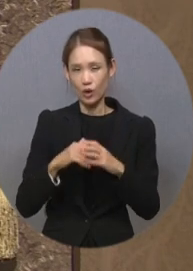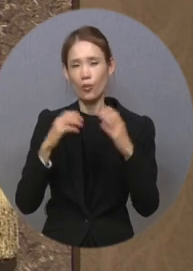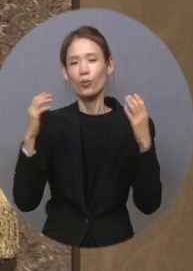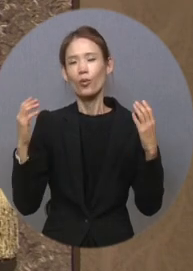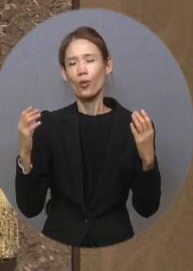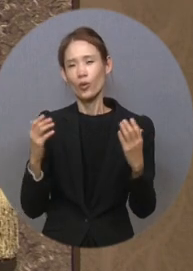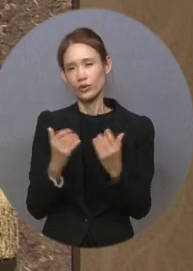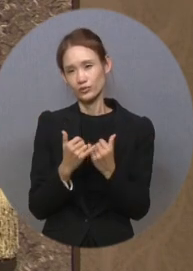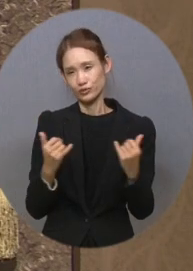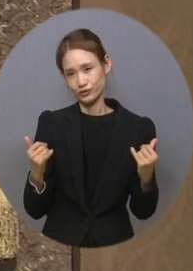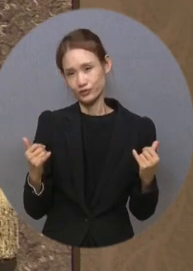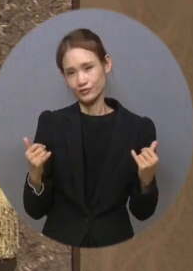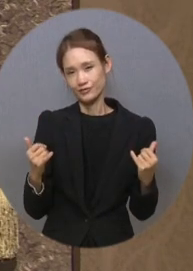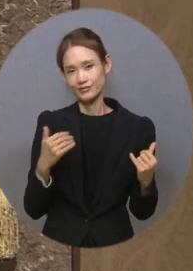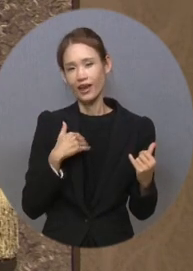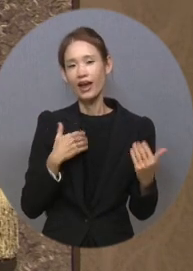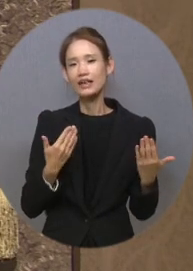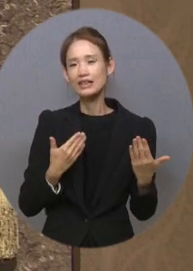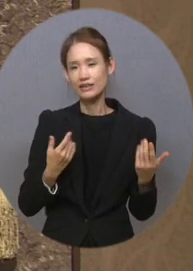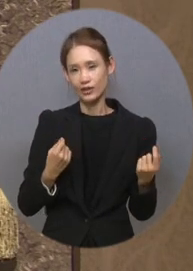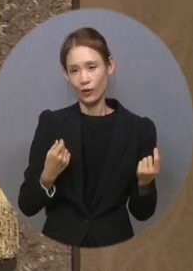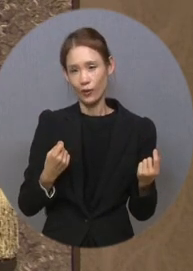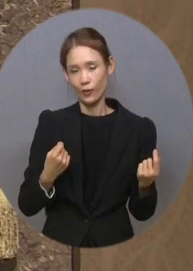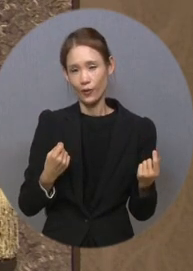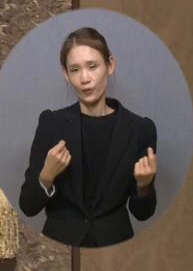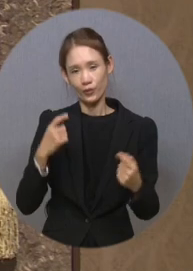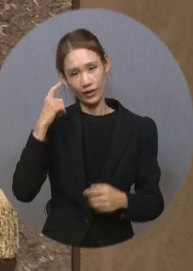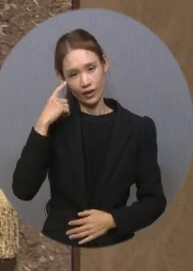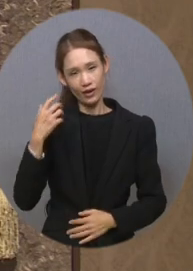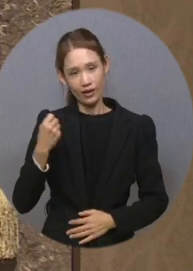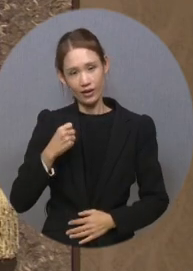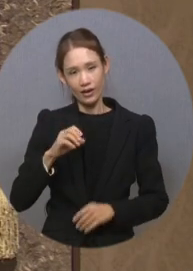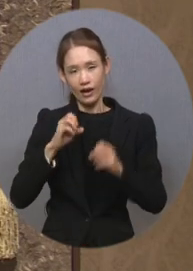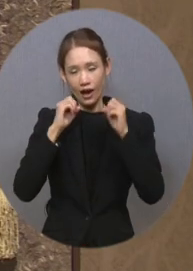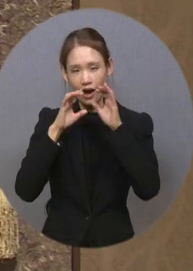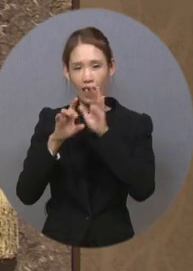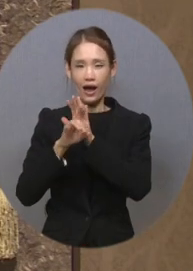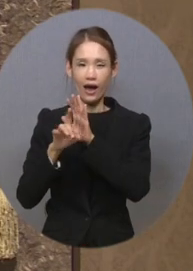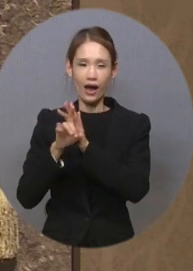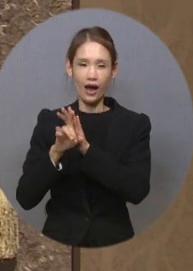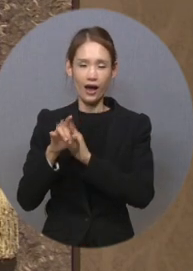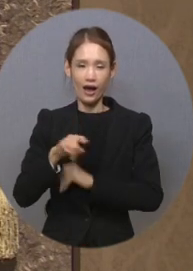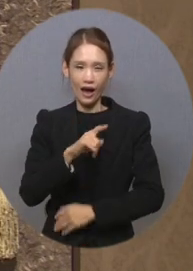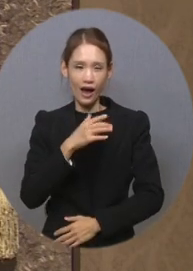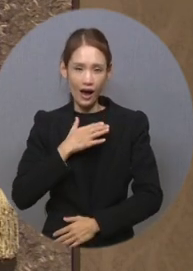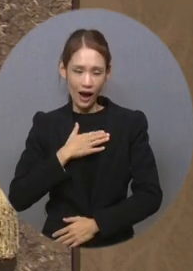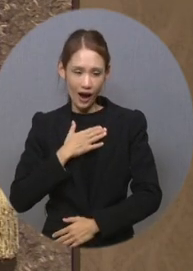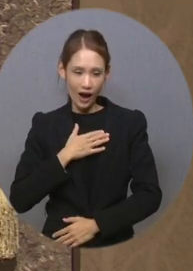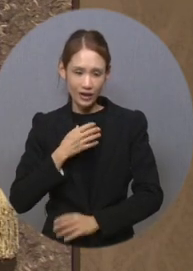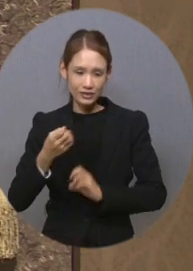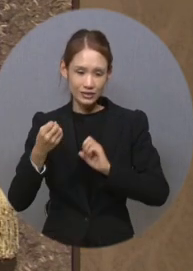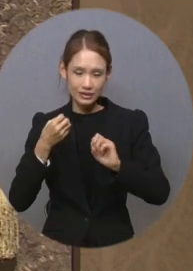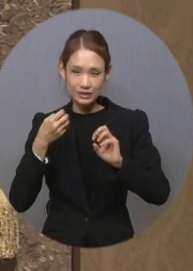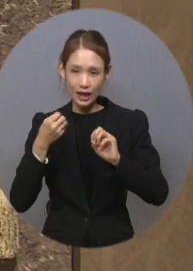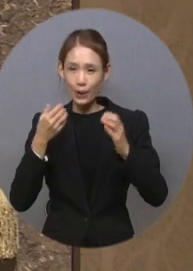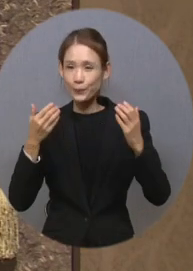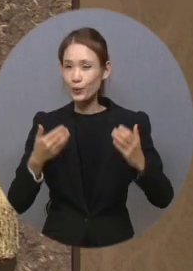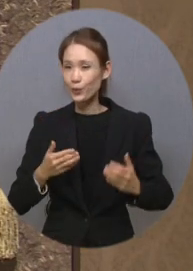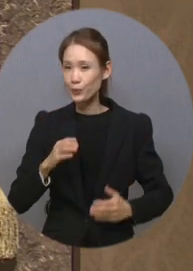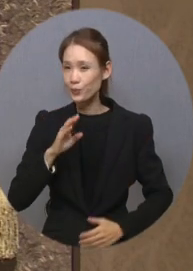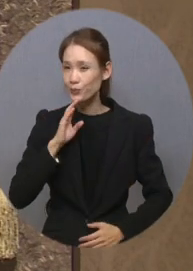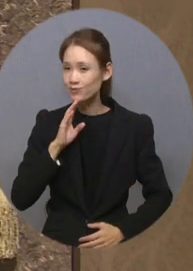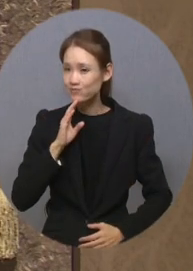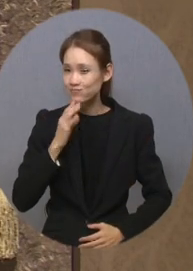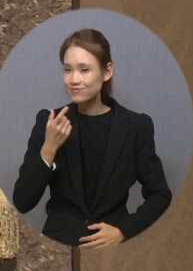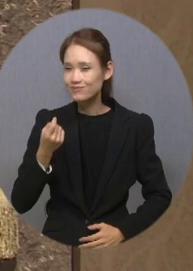분들이 정말 내일처럼 나서서 그걸 알리고 박람회를 한다는 걸 알아야 국민들이 응답하지 않겠습니까? 네. 그렇게